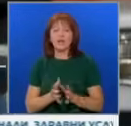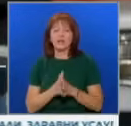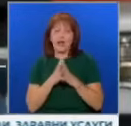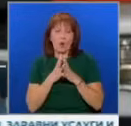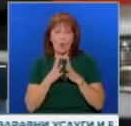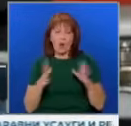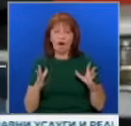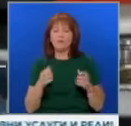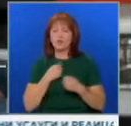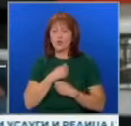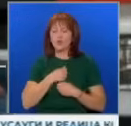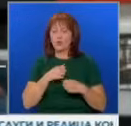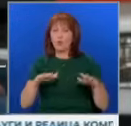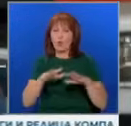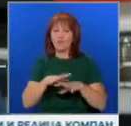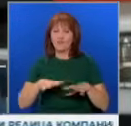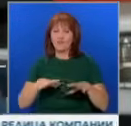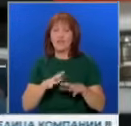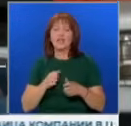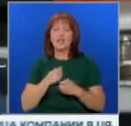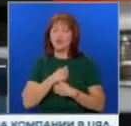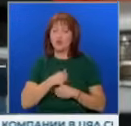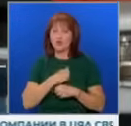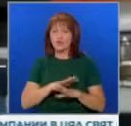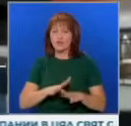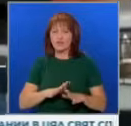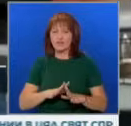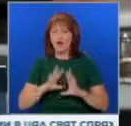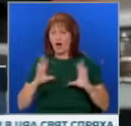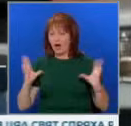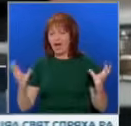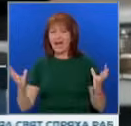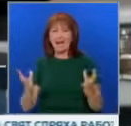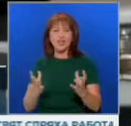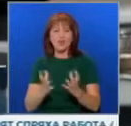и труден за овладяване. Ситуацията е много сложна. Огънят е обхванал целия